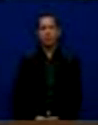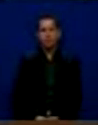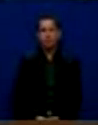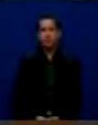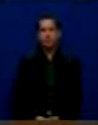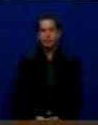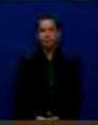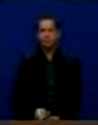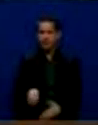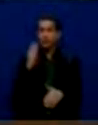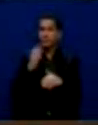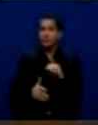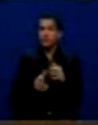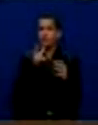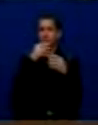Çështja e fundit që dua ta ngres.